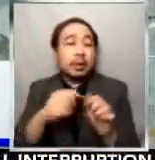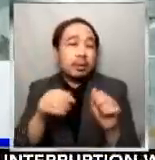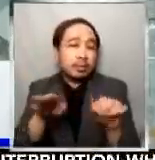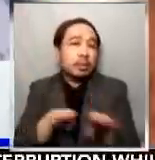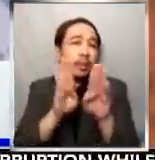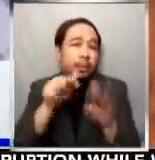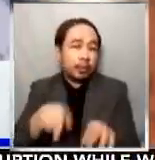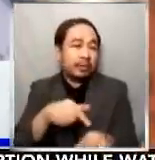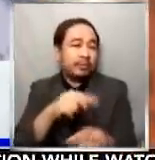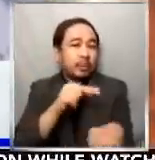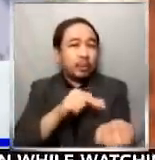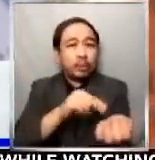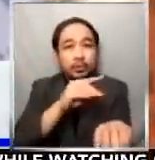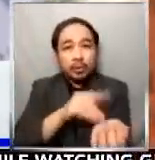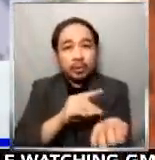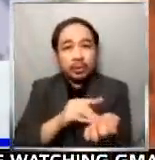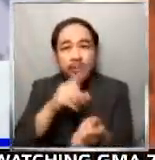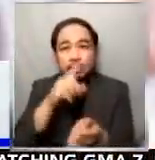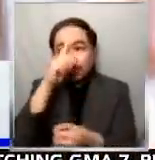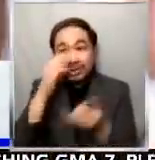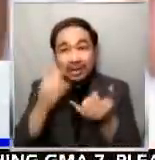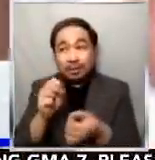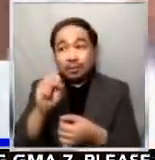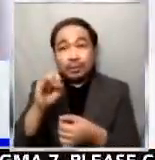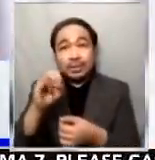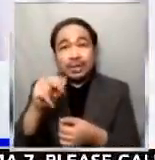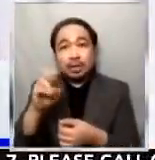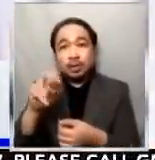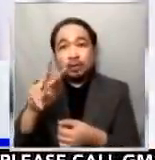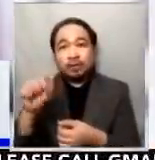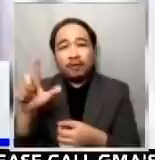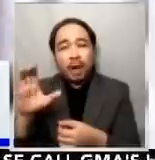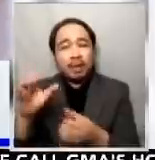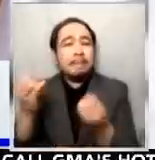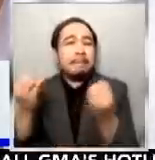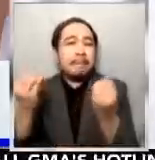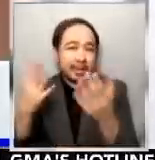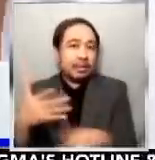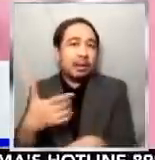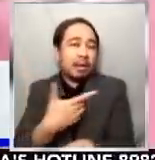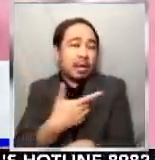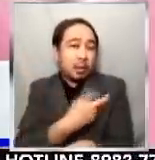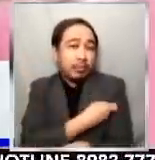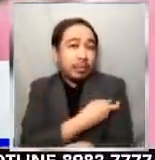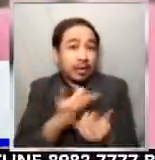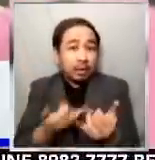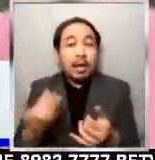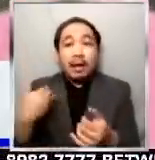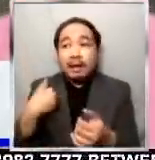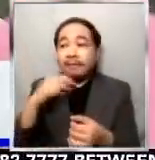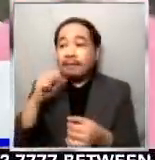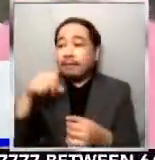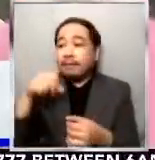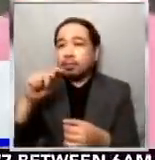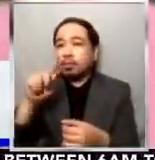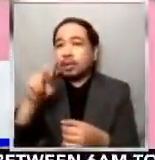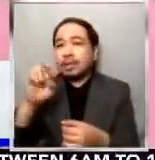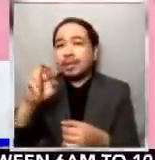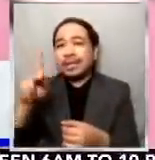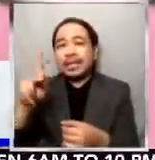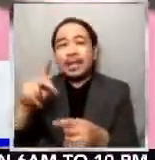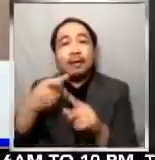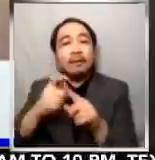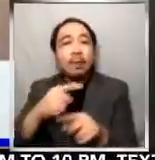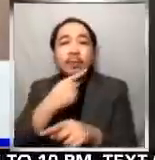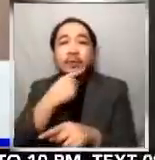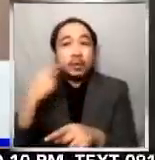ang karamihan sa bakunang hawak ng gobyerno ngayon, ang bakunang Sputnik V ng Gamaleya Institute ng Russia ang gagamitin sa mga senior